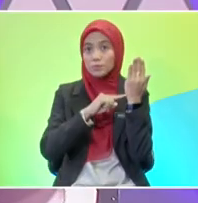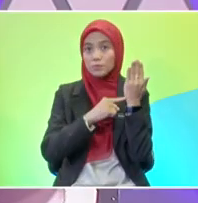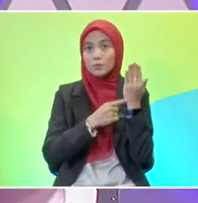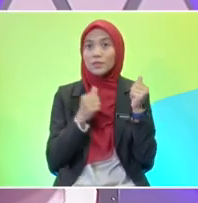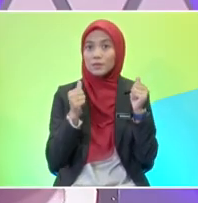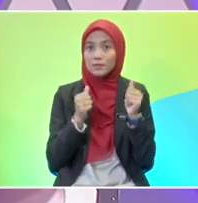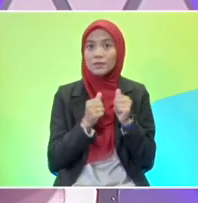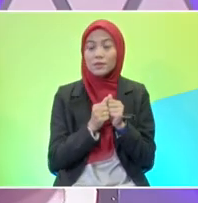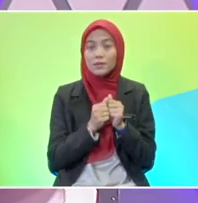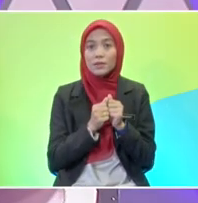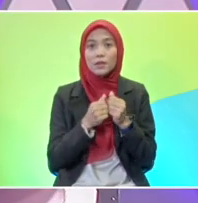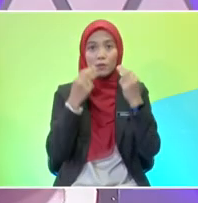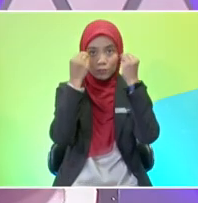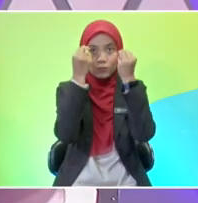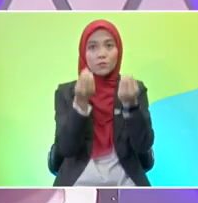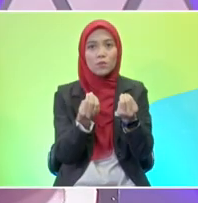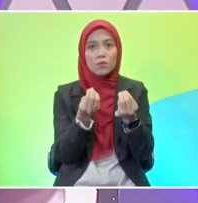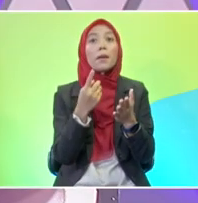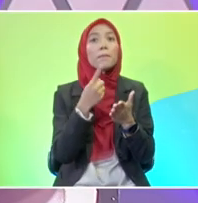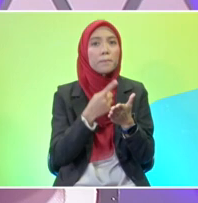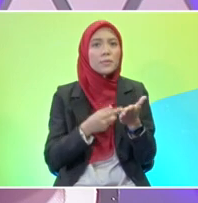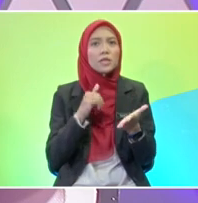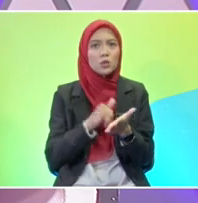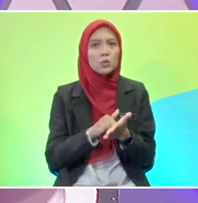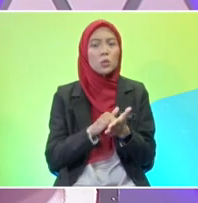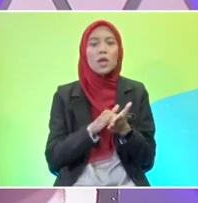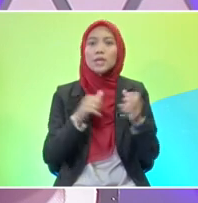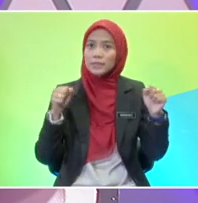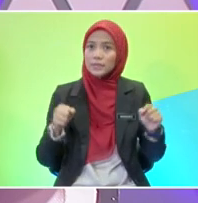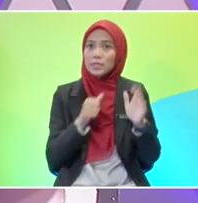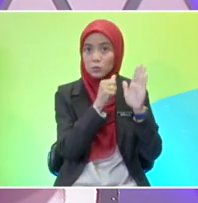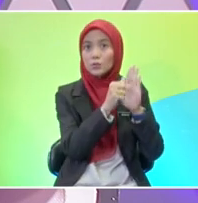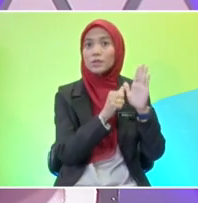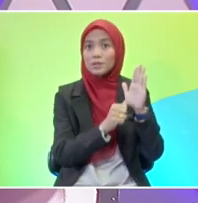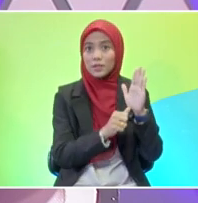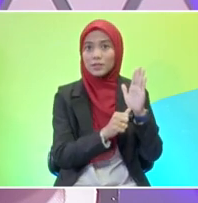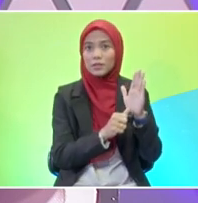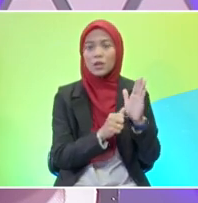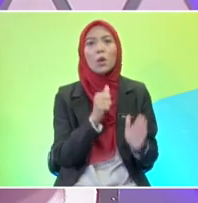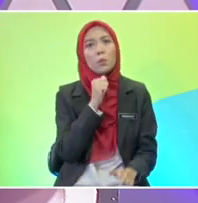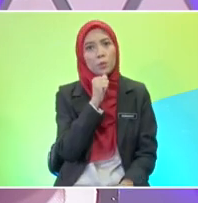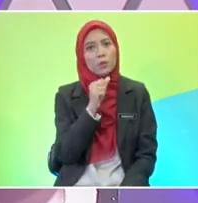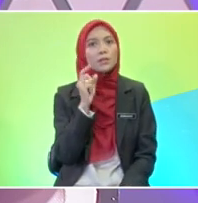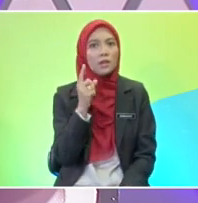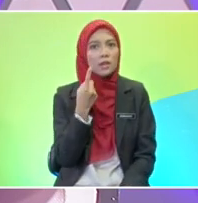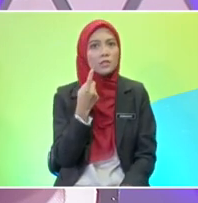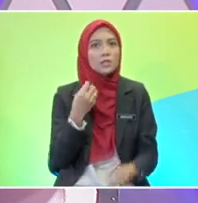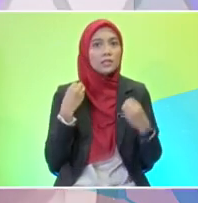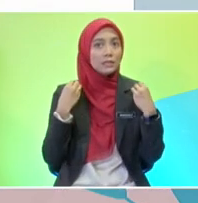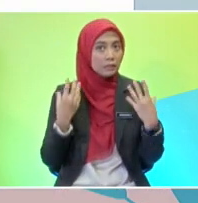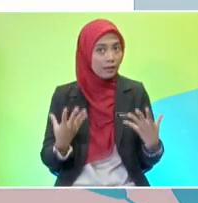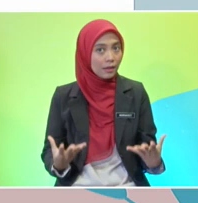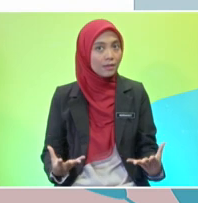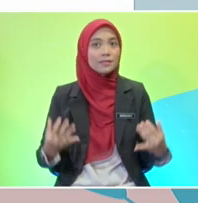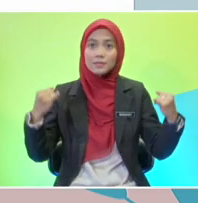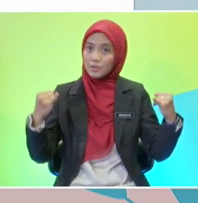sedikit tentang apa yang dikatakan dengan seni ukiran Oke seni ukiran bukan saja menghiasi istana dan